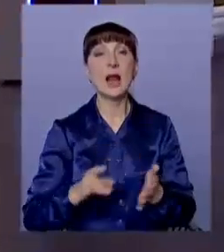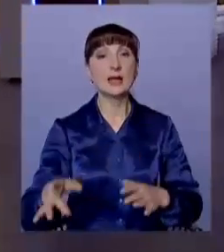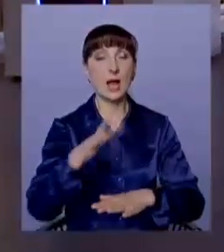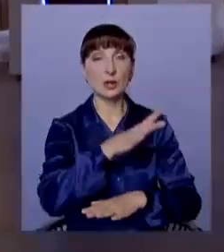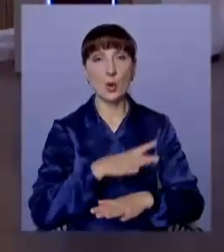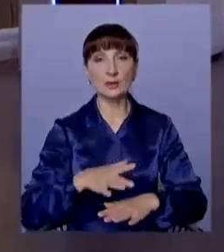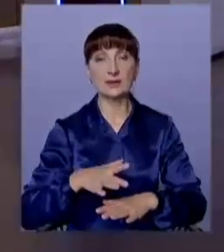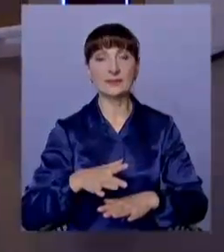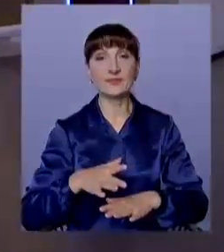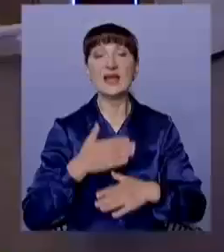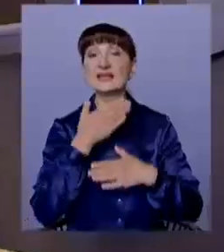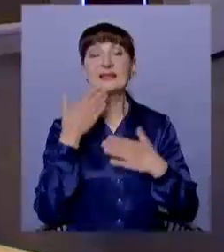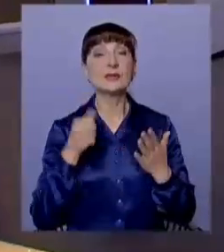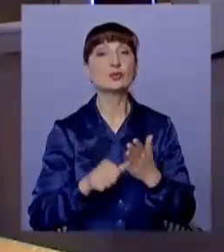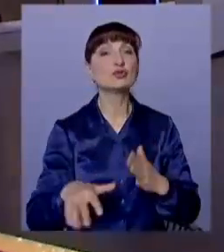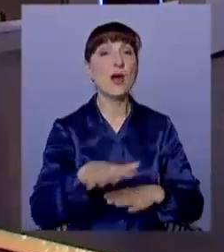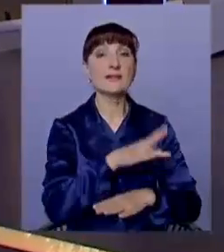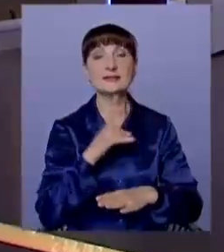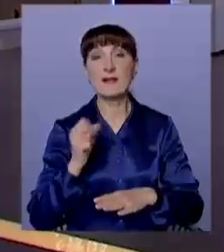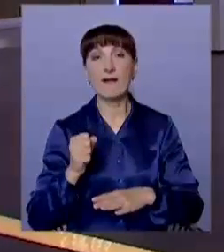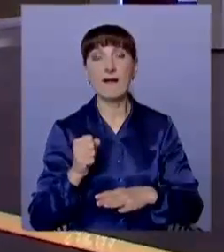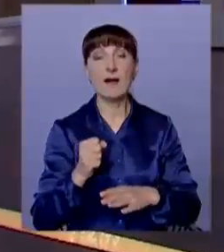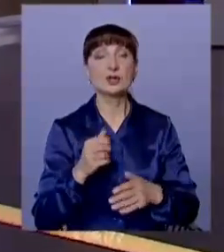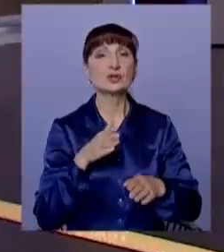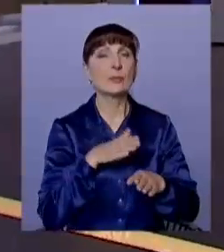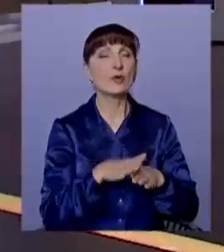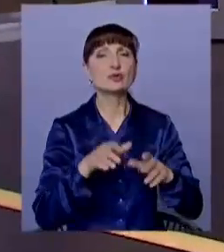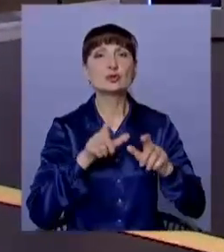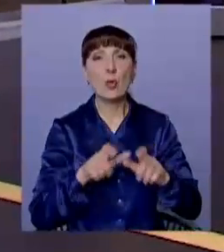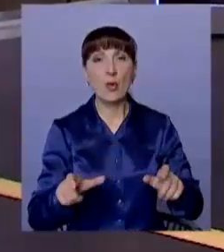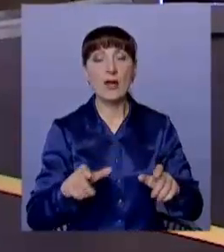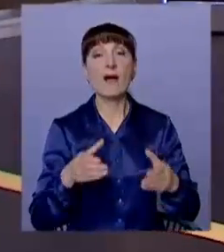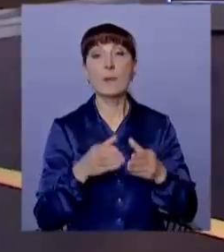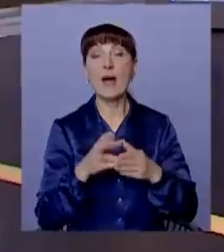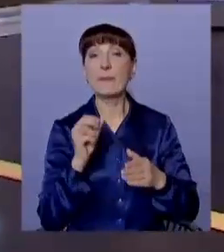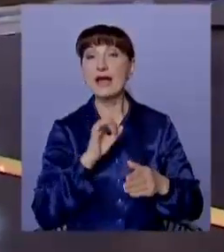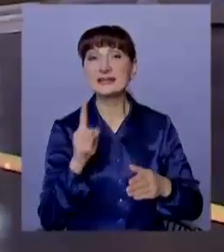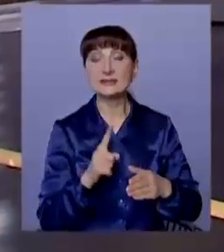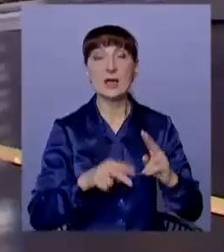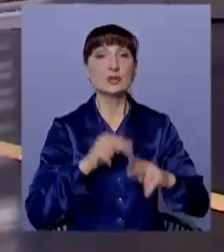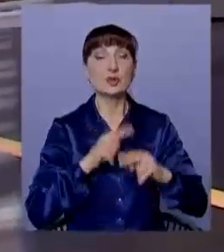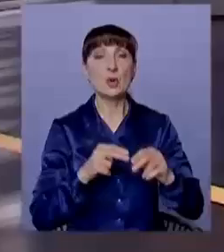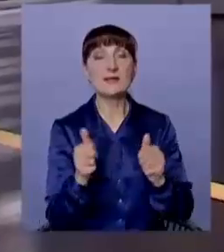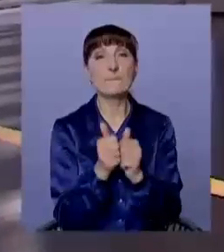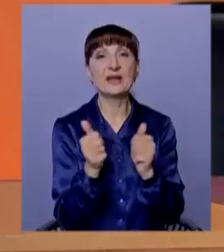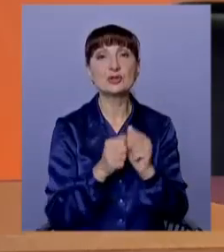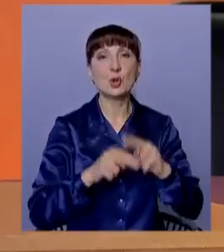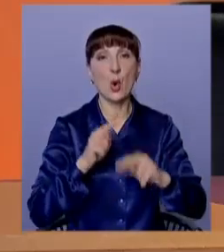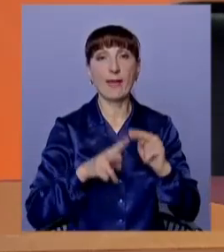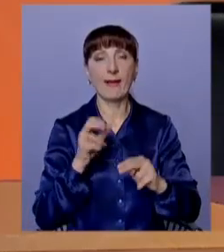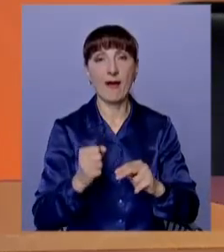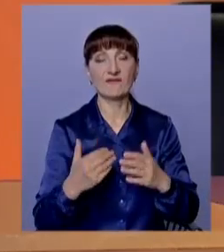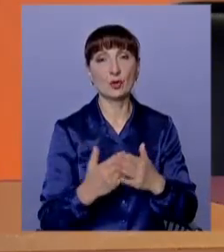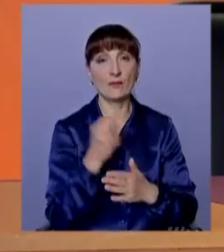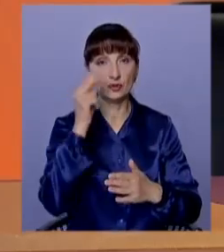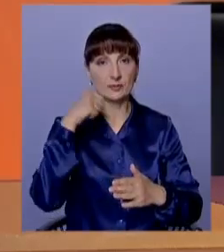где нет территории, где нет участка, именно в загруженных школах компании «Базис» тоже строится 4 пристройки, будут построены в новом